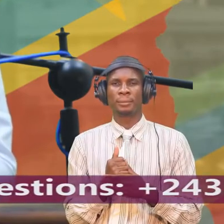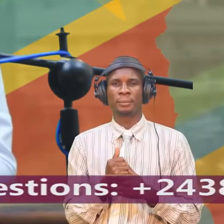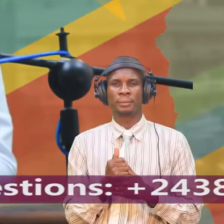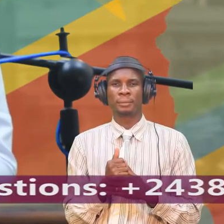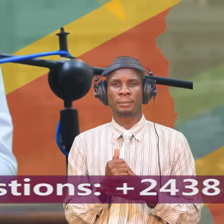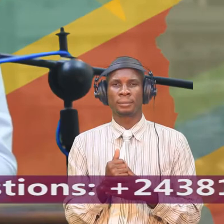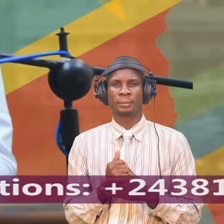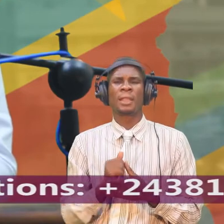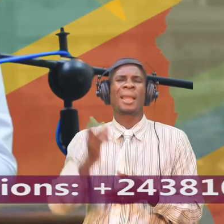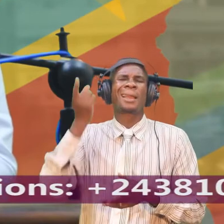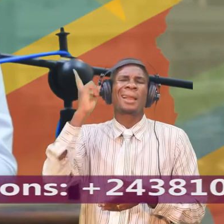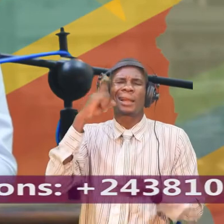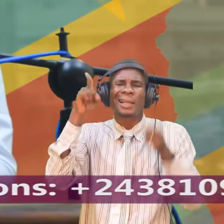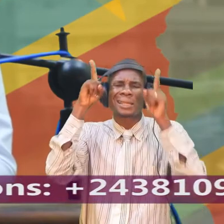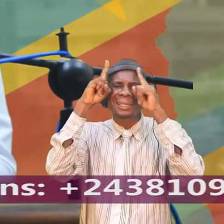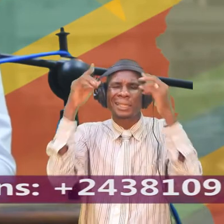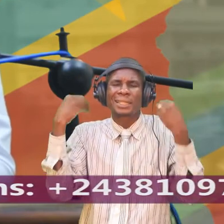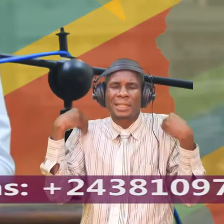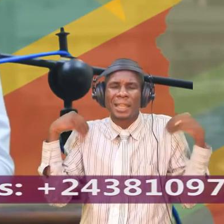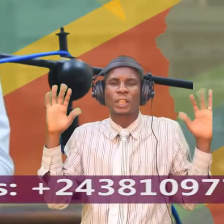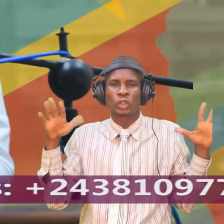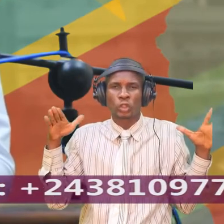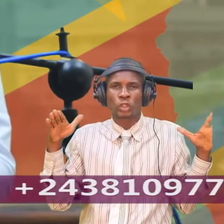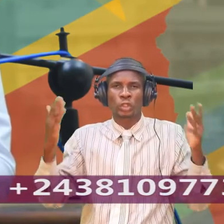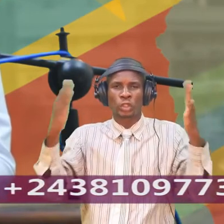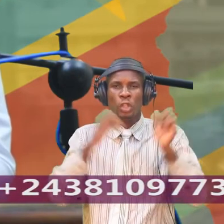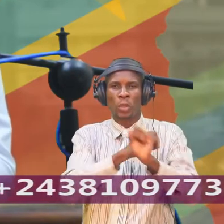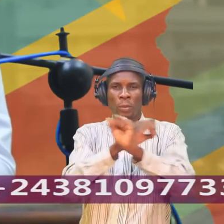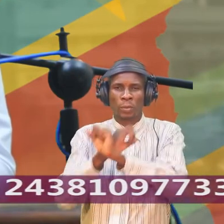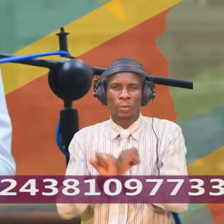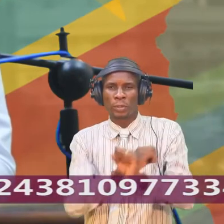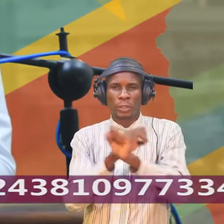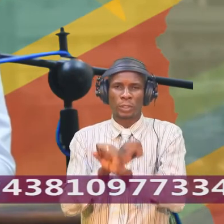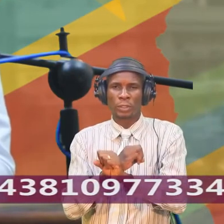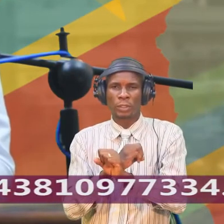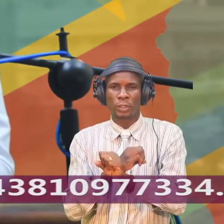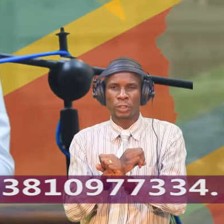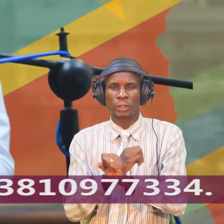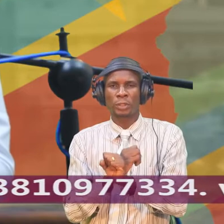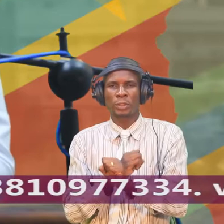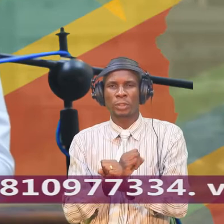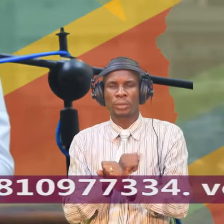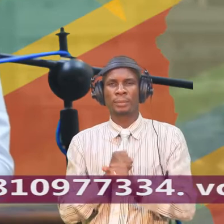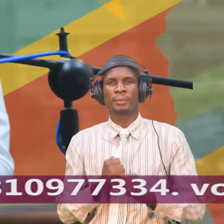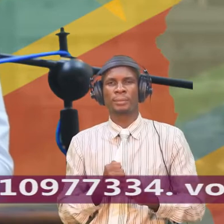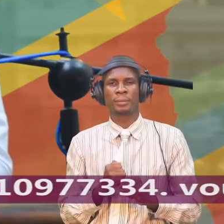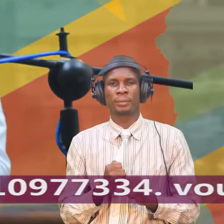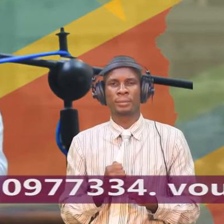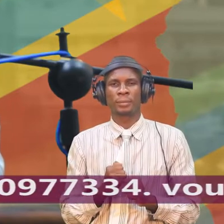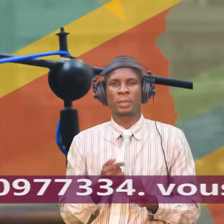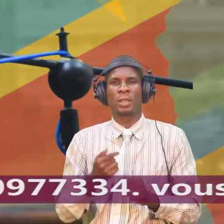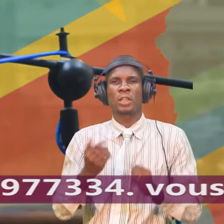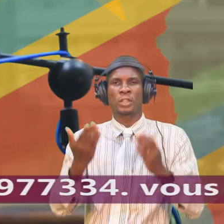tu étais un chérubin protecteur. Wewe ulikuwa mkerubi mwenye kutiwa mafuta afunikaye. Je t'avais